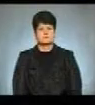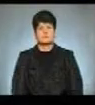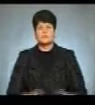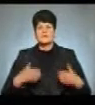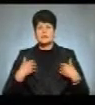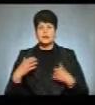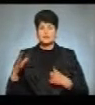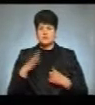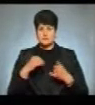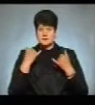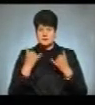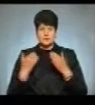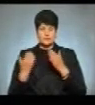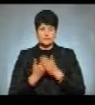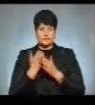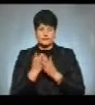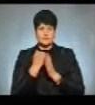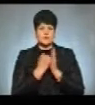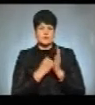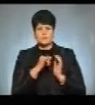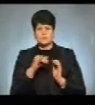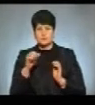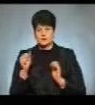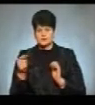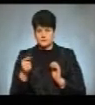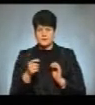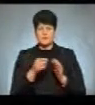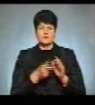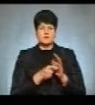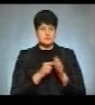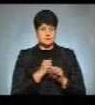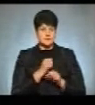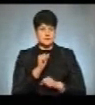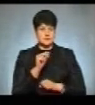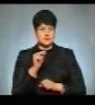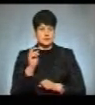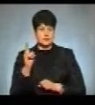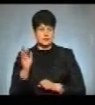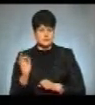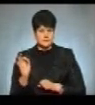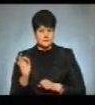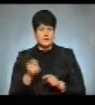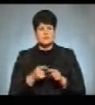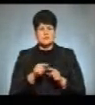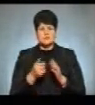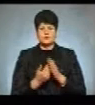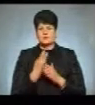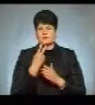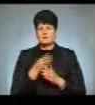Вітаю усіх, хто зараз з нами. Новини в ефірі телеканалу ЮА Тернопіль, студії Анастасія Чичко. І у цьому випуску дивіться про